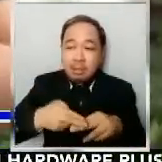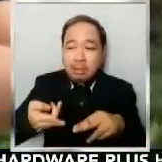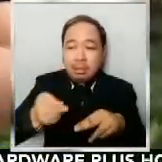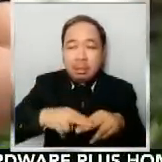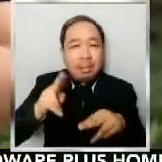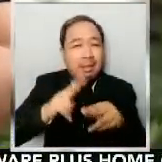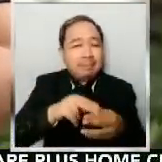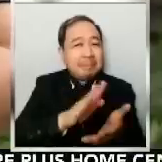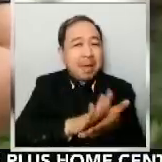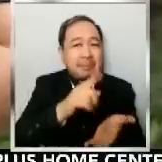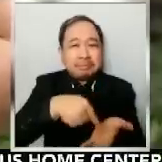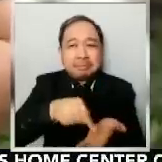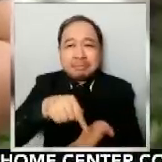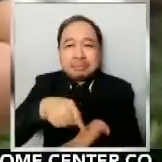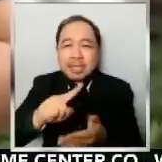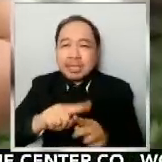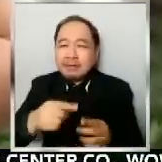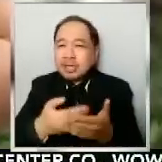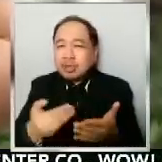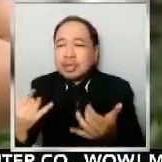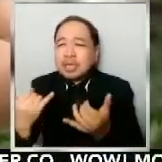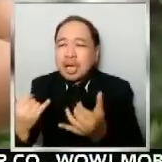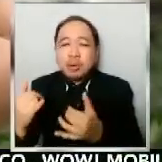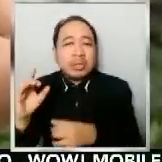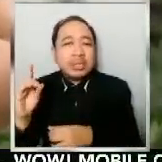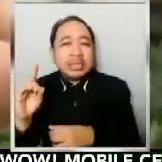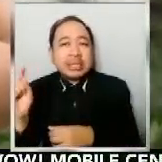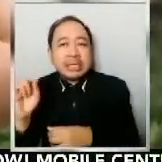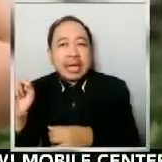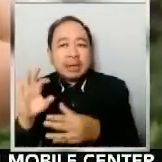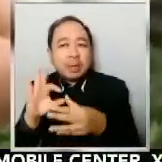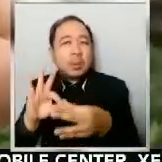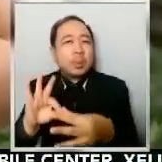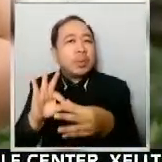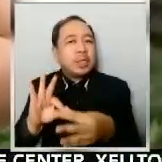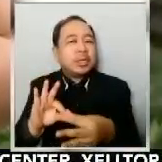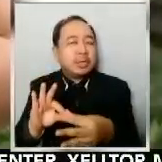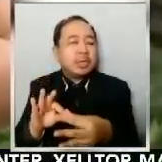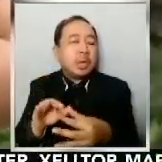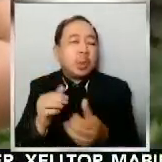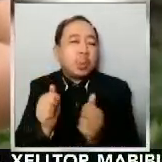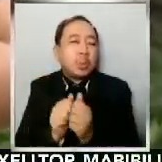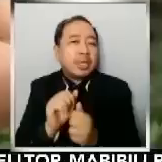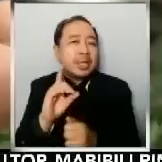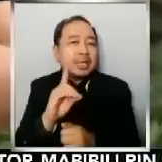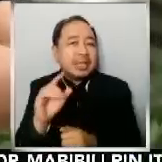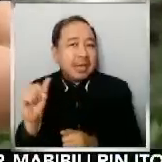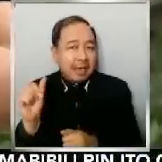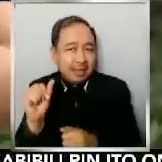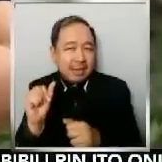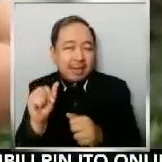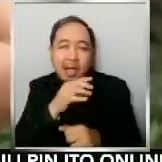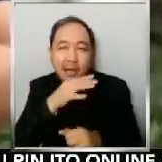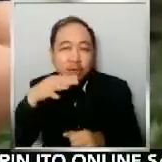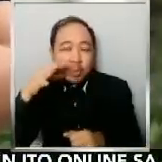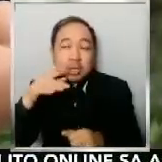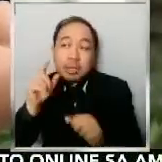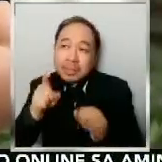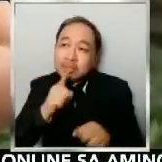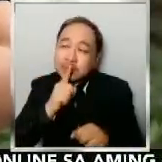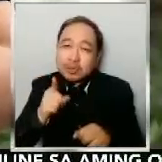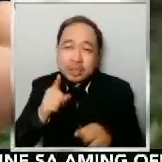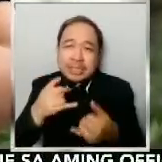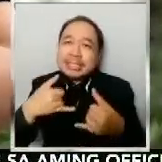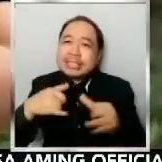Industry sa Department of Agriculture sa paghahanap ng mga paraan para mapanatiling abot kaya pa rin ang presyo ng mga bilihin. Para sa